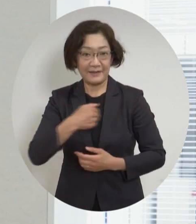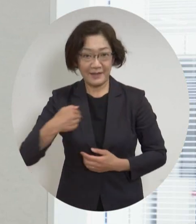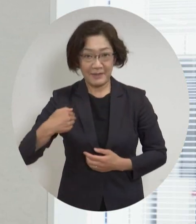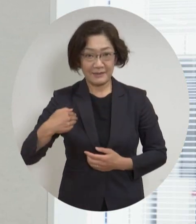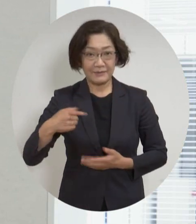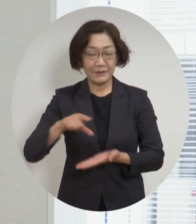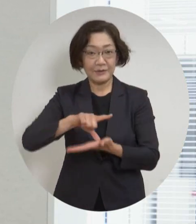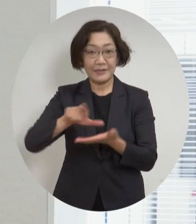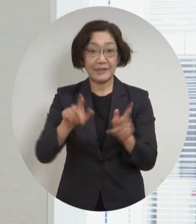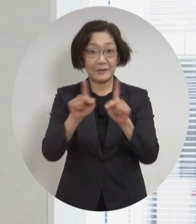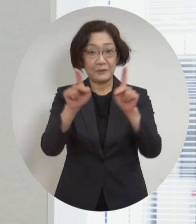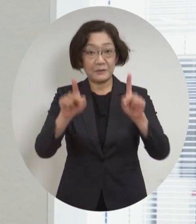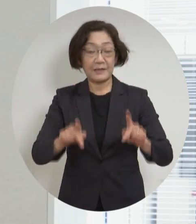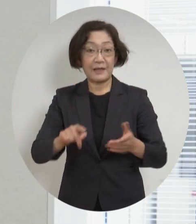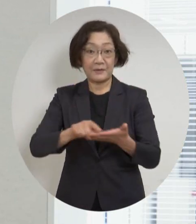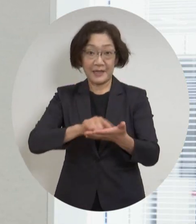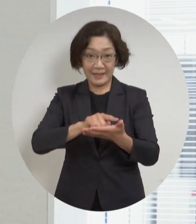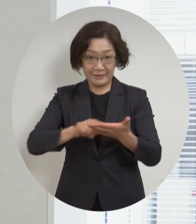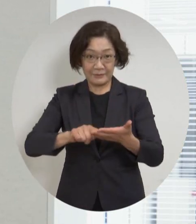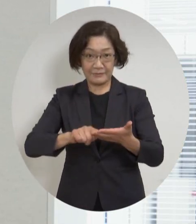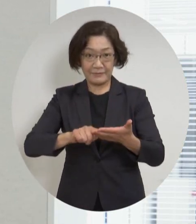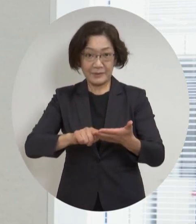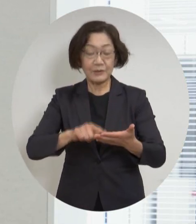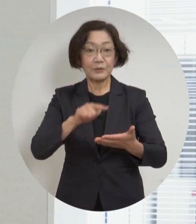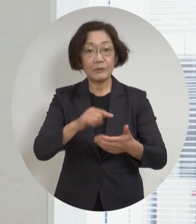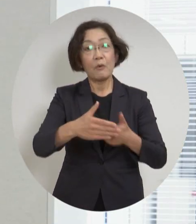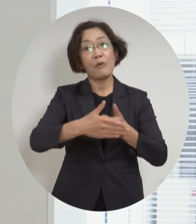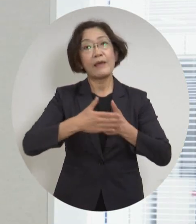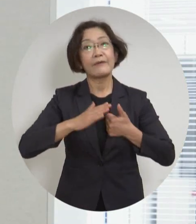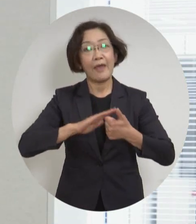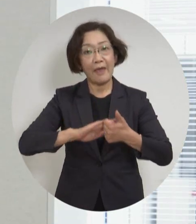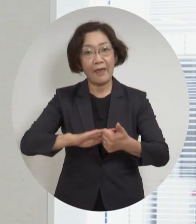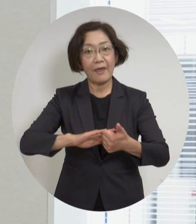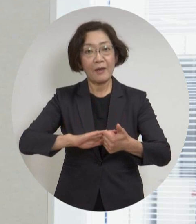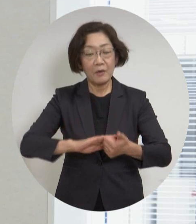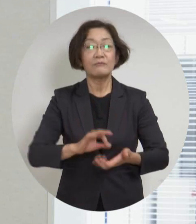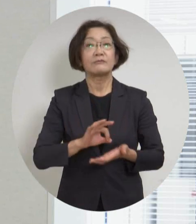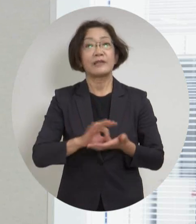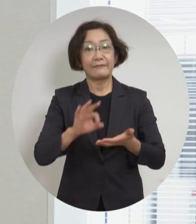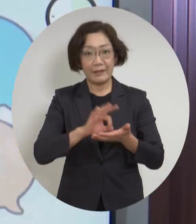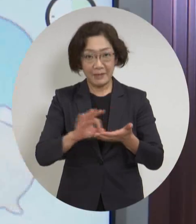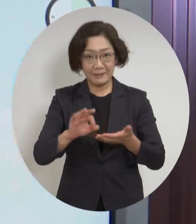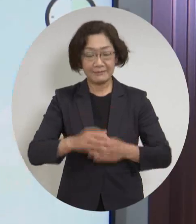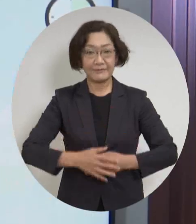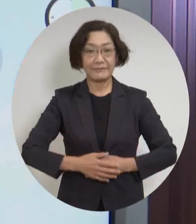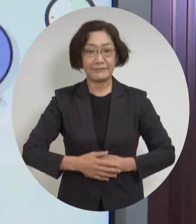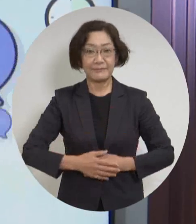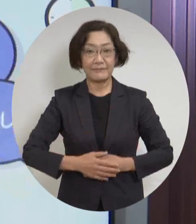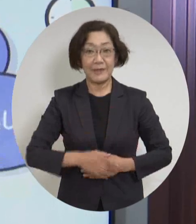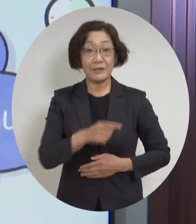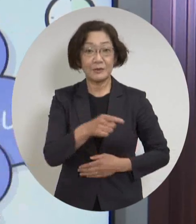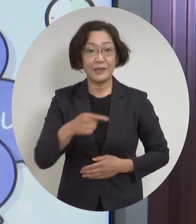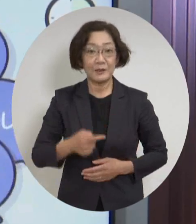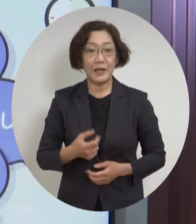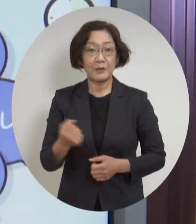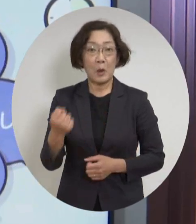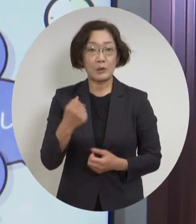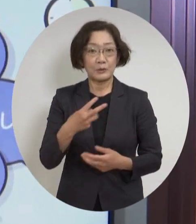題の解決を図る公民連携の手法を活用していくこととしています。それぞれが持つ